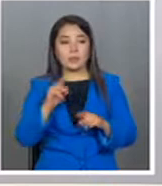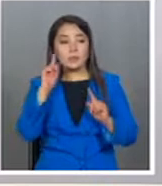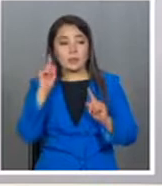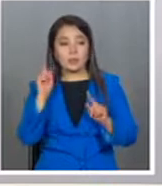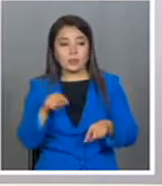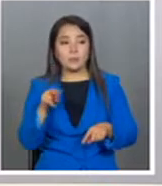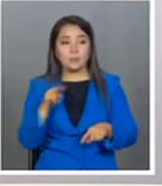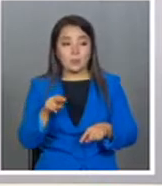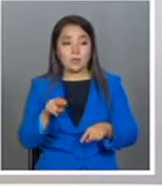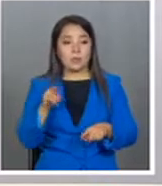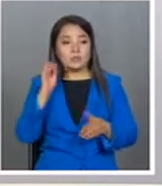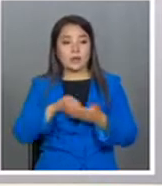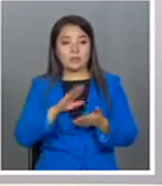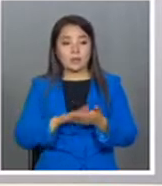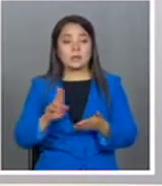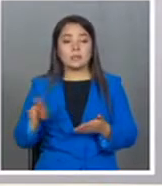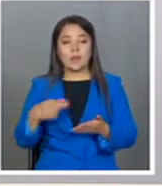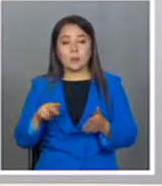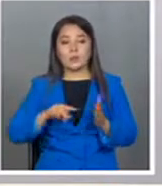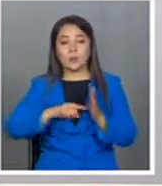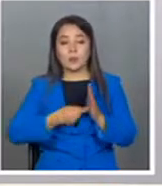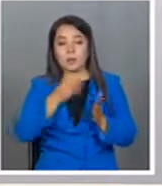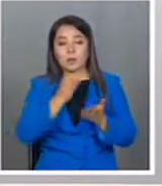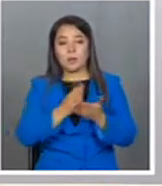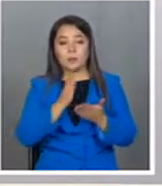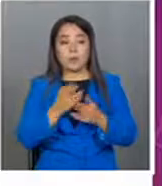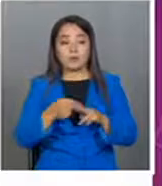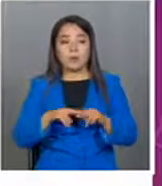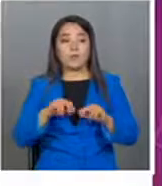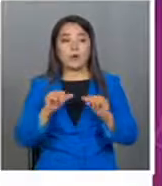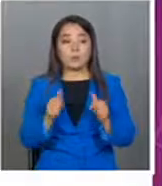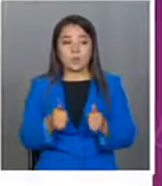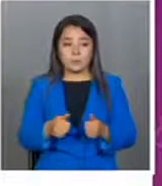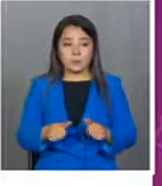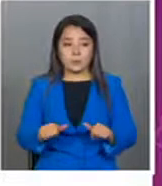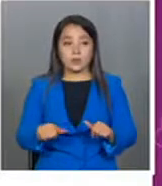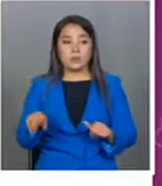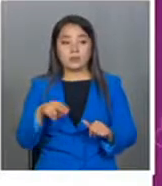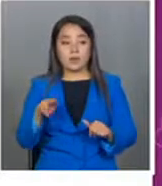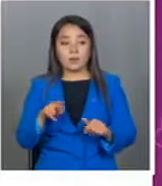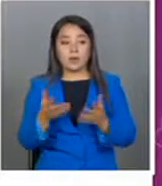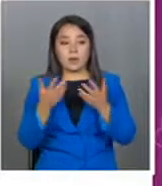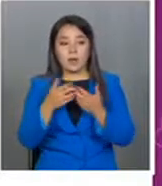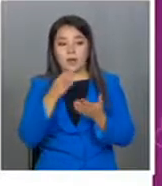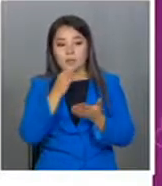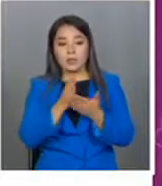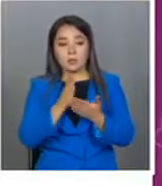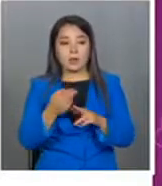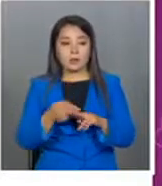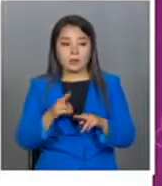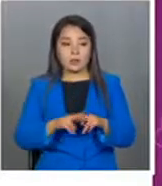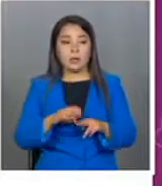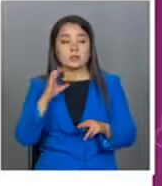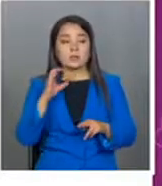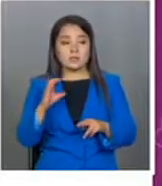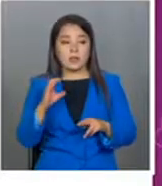пи санымен диаметрдің көбейтіндісіне тең. Осы формуладан диаметрді өрнектейтін болсақ, ол бізде